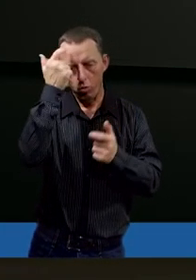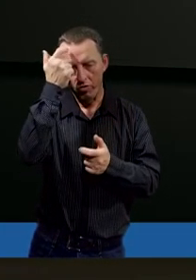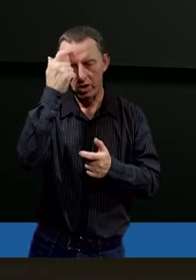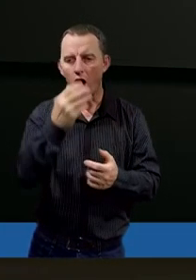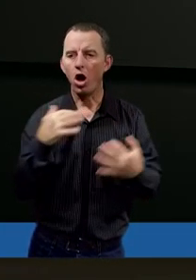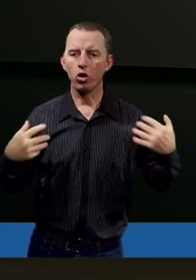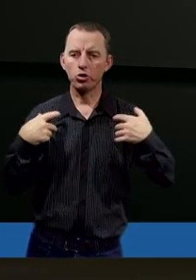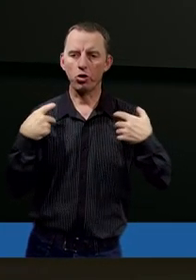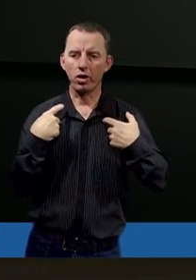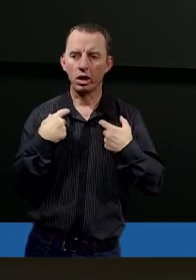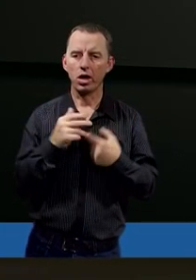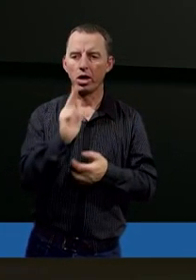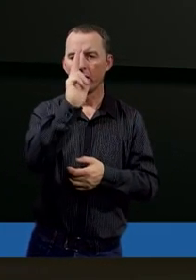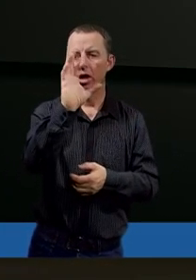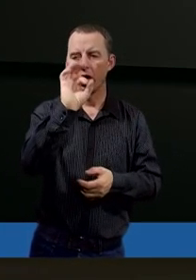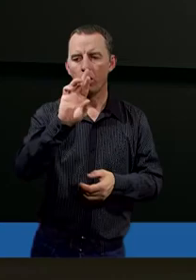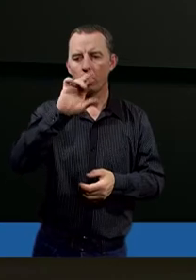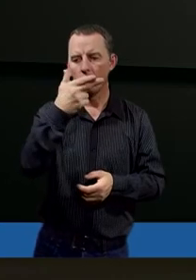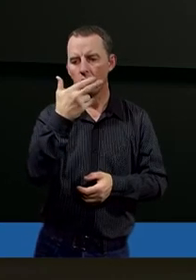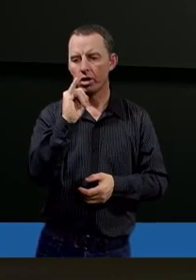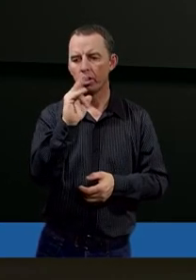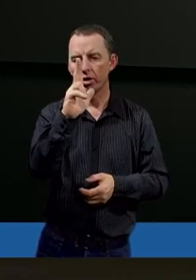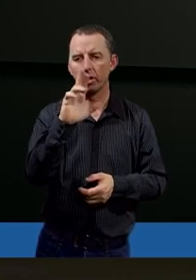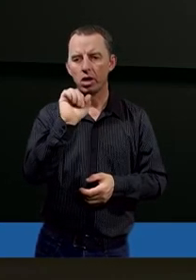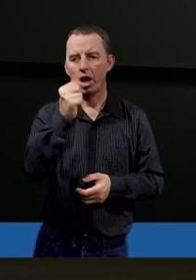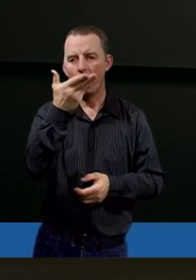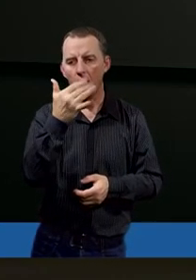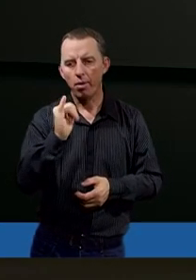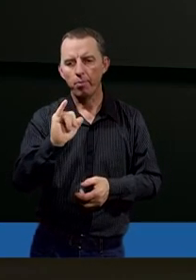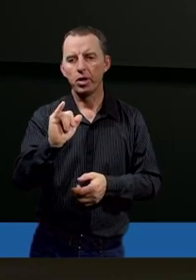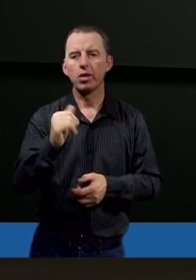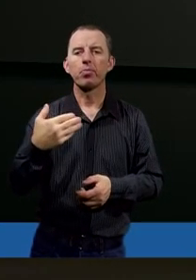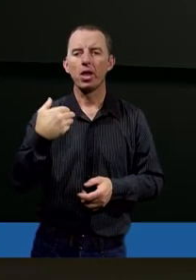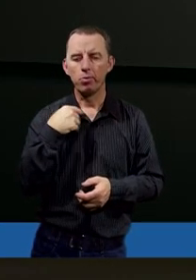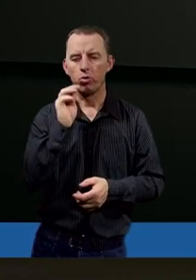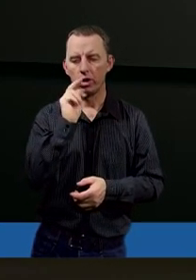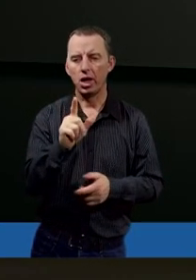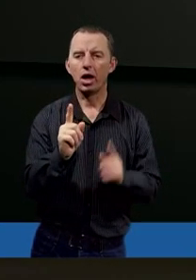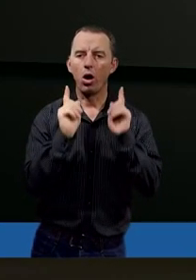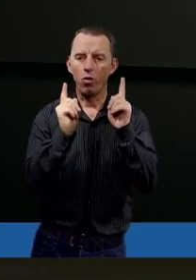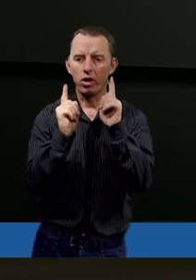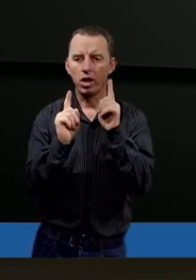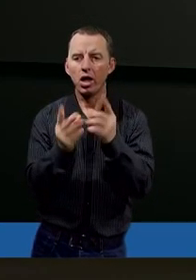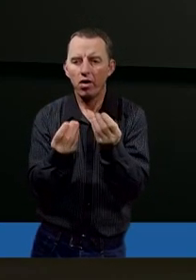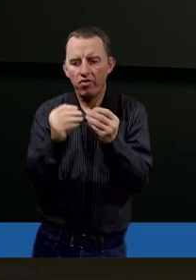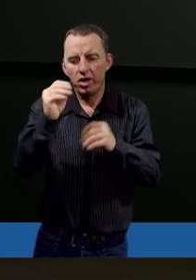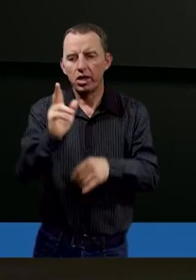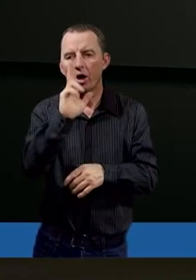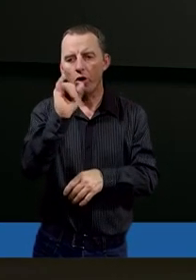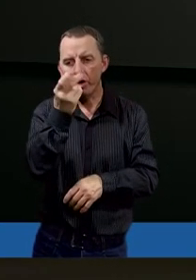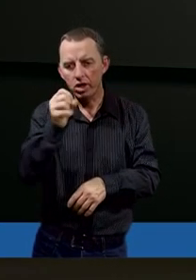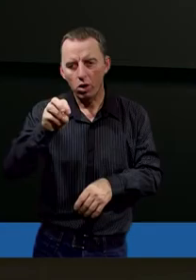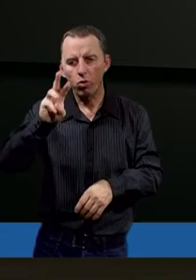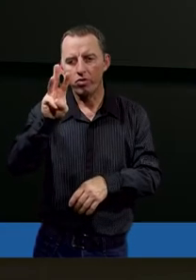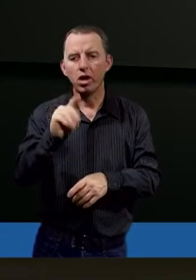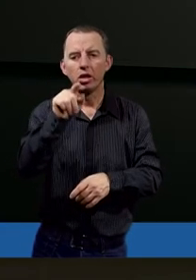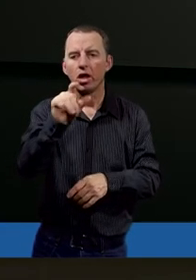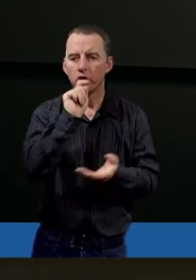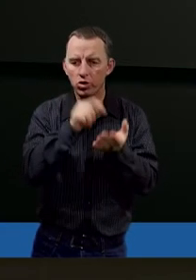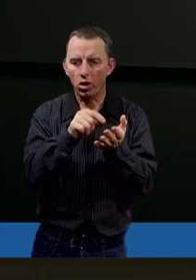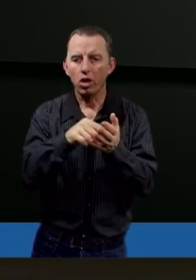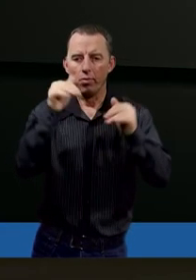się kornikami. Była taka uwaga, że im więcej jest korników, wtedy